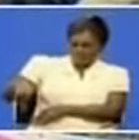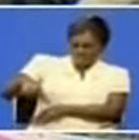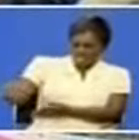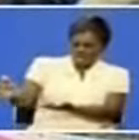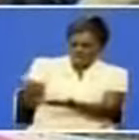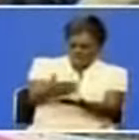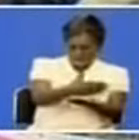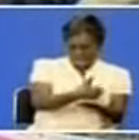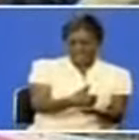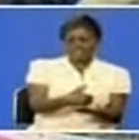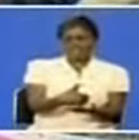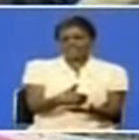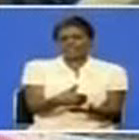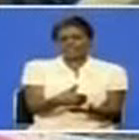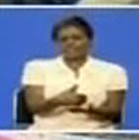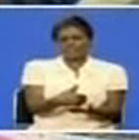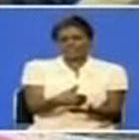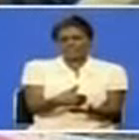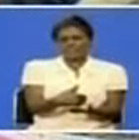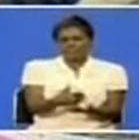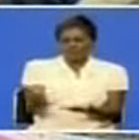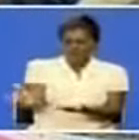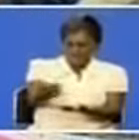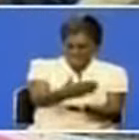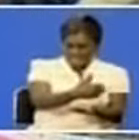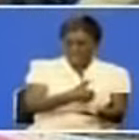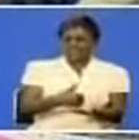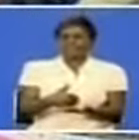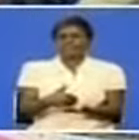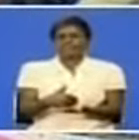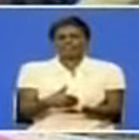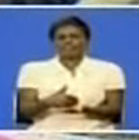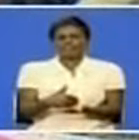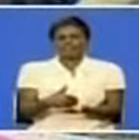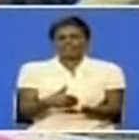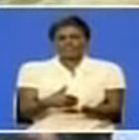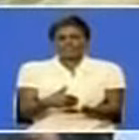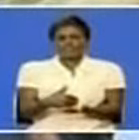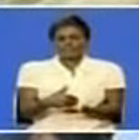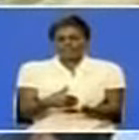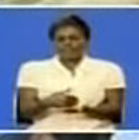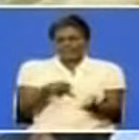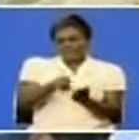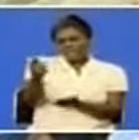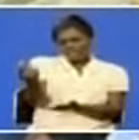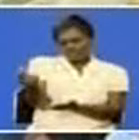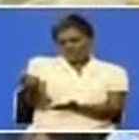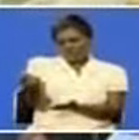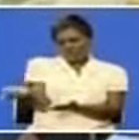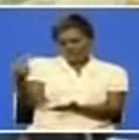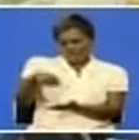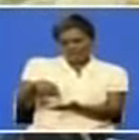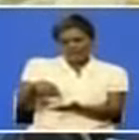wanapata wanaacha ndio tunaenda tuna collect at a given price, alafu tunakuja